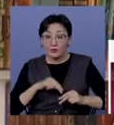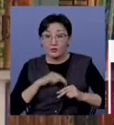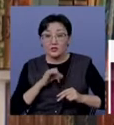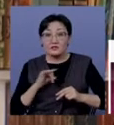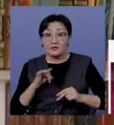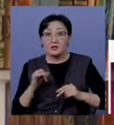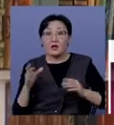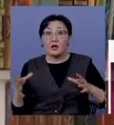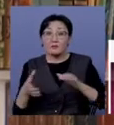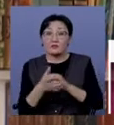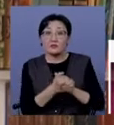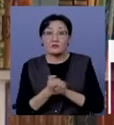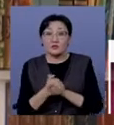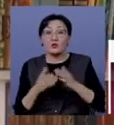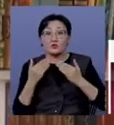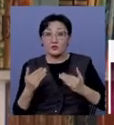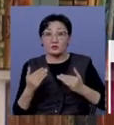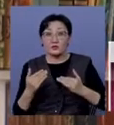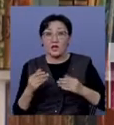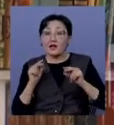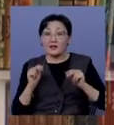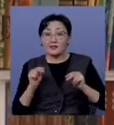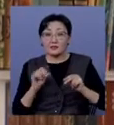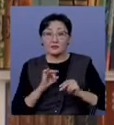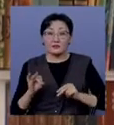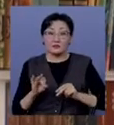және ауызбіршілік, ең соңғысы әділдікпенен